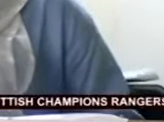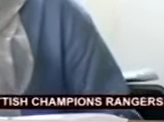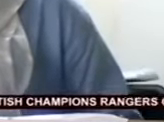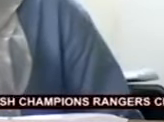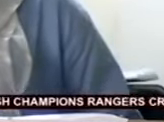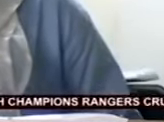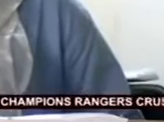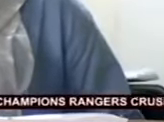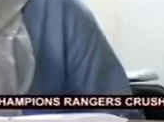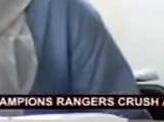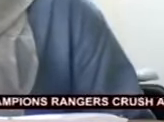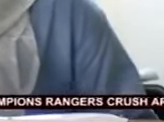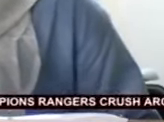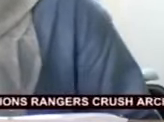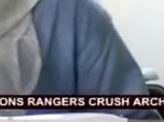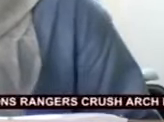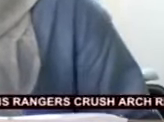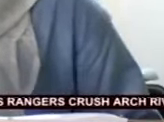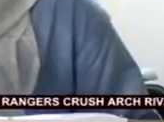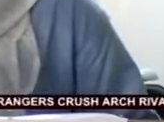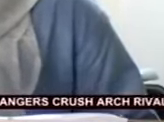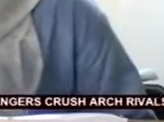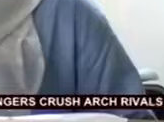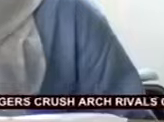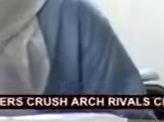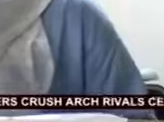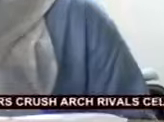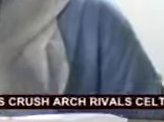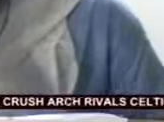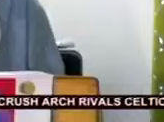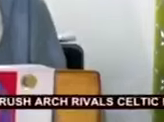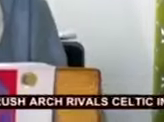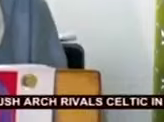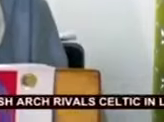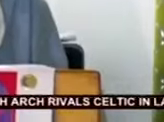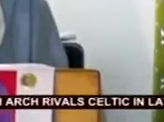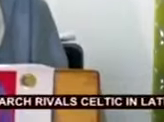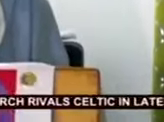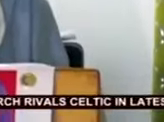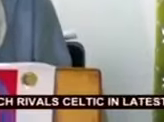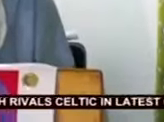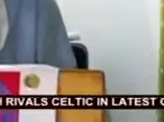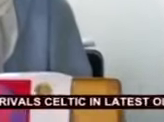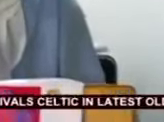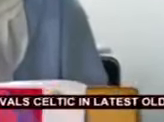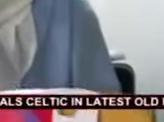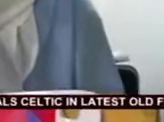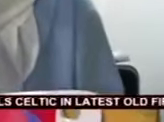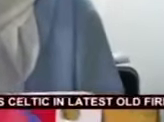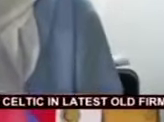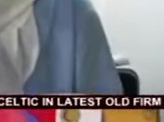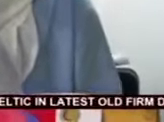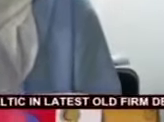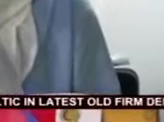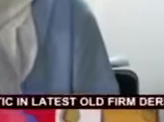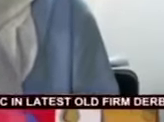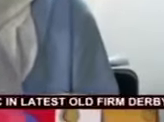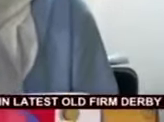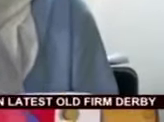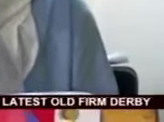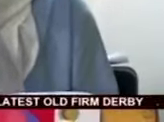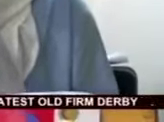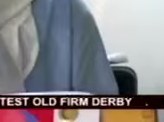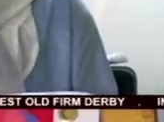karam multi min yalan ko walle ma beta jang ala malen nal zaman tabe wala sheikh na jeju hafidhahu allah ana tale